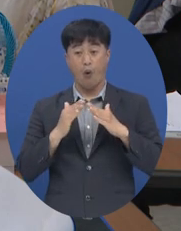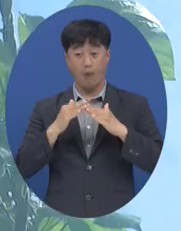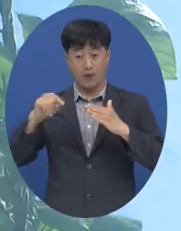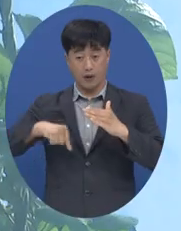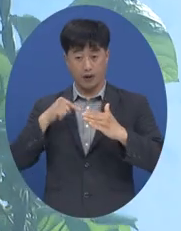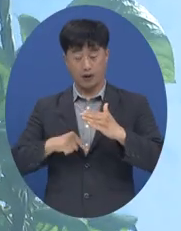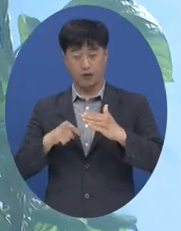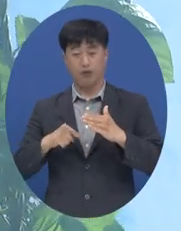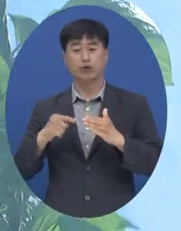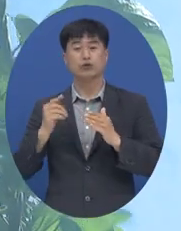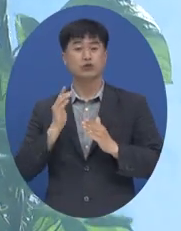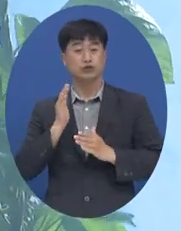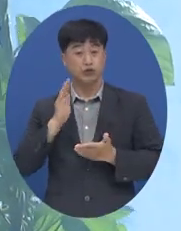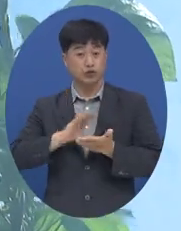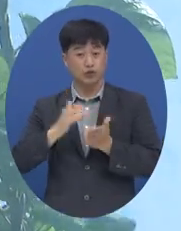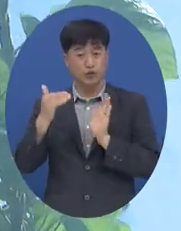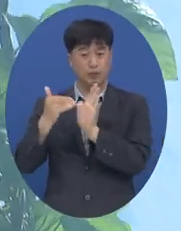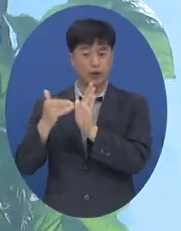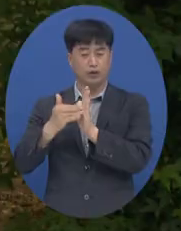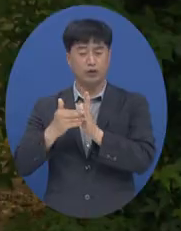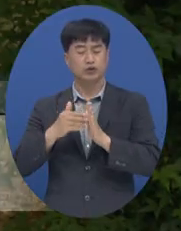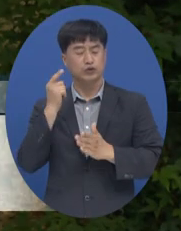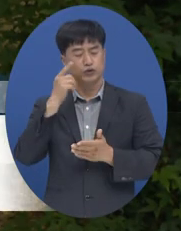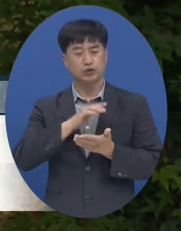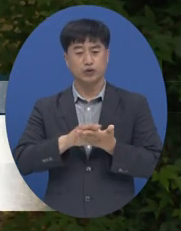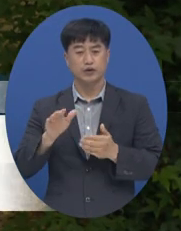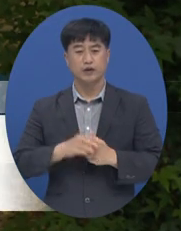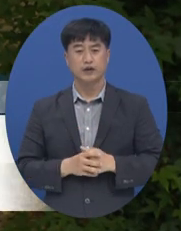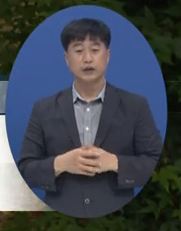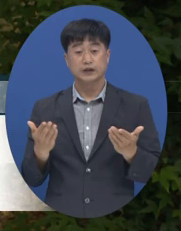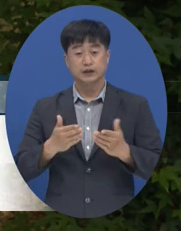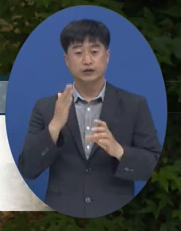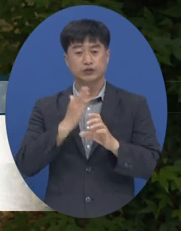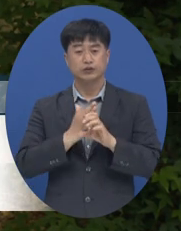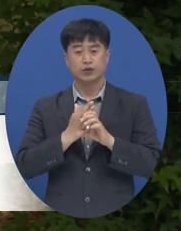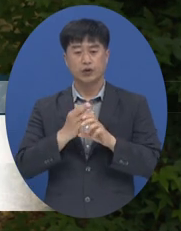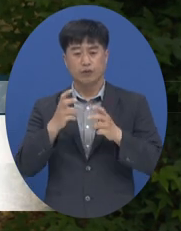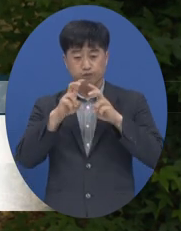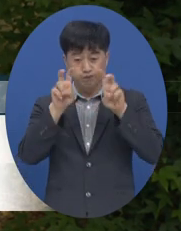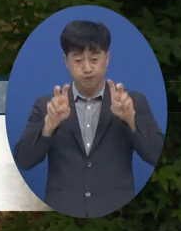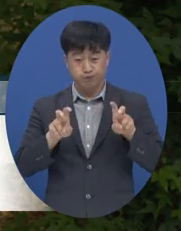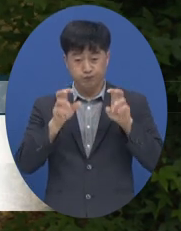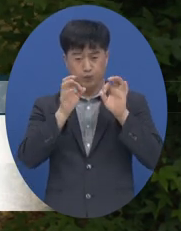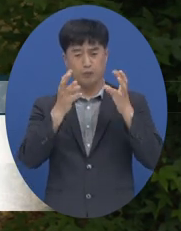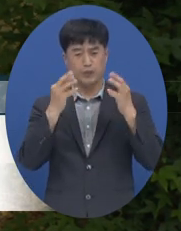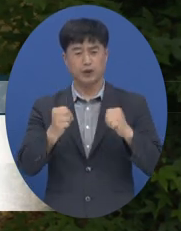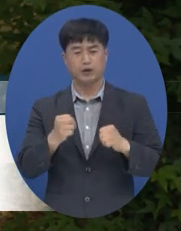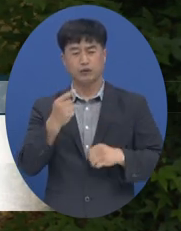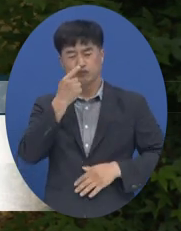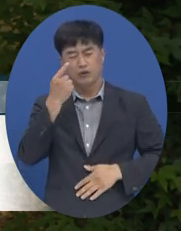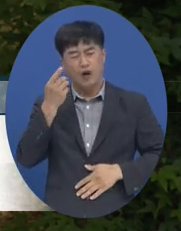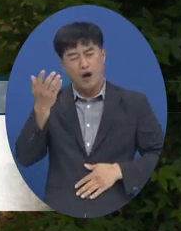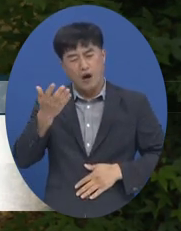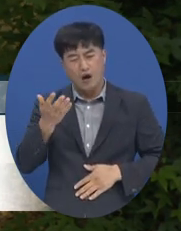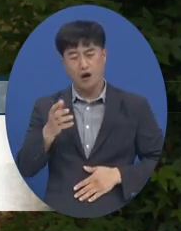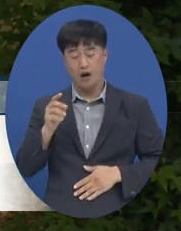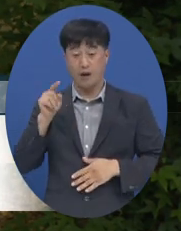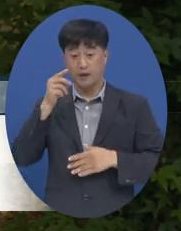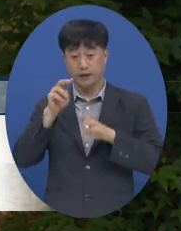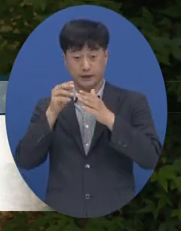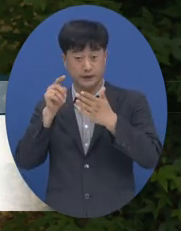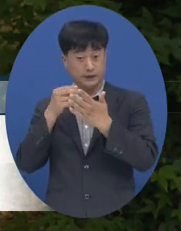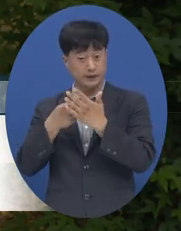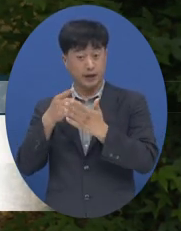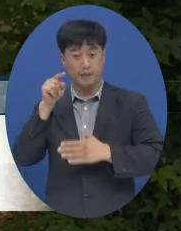차단해 설치되지 않은 곳보다 시원합니다. 근무를 하면서 모니터를 볼 일이 많은데 그때마다 눈이 시려워서